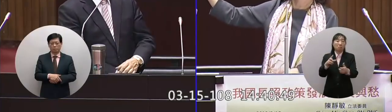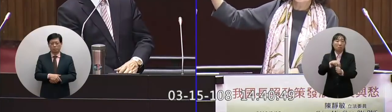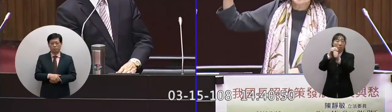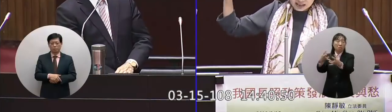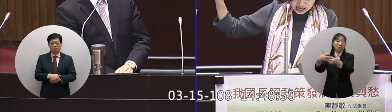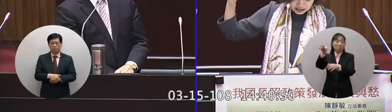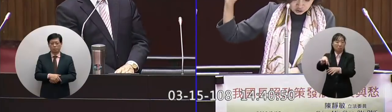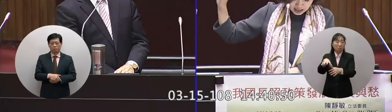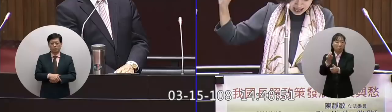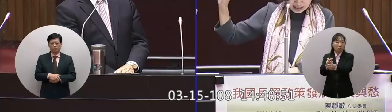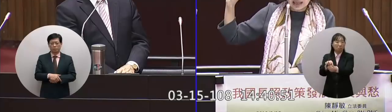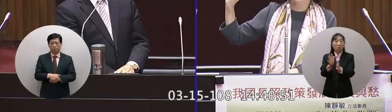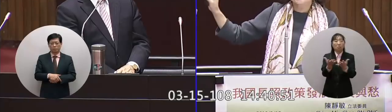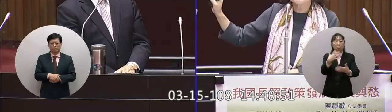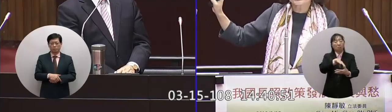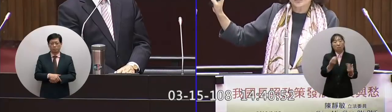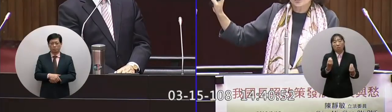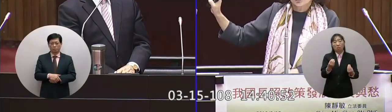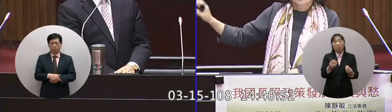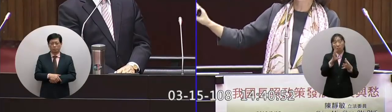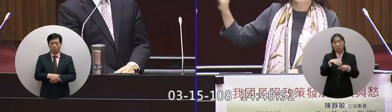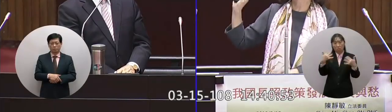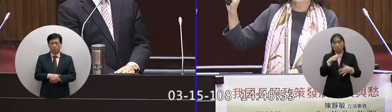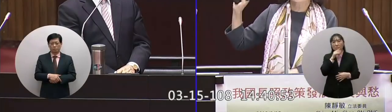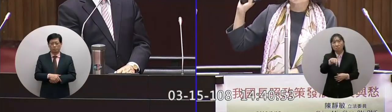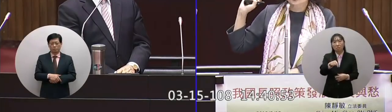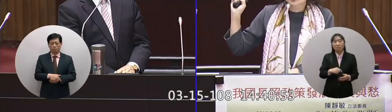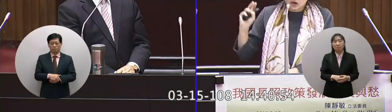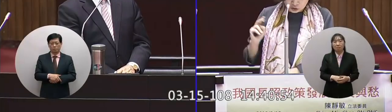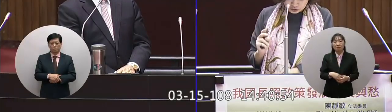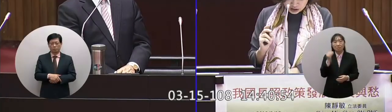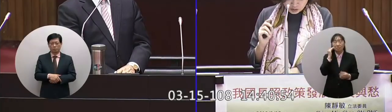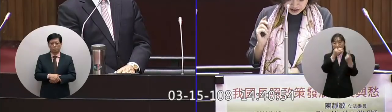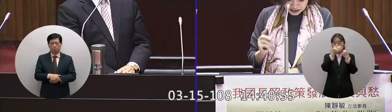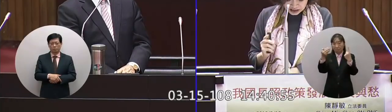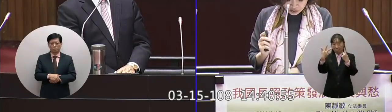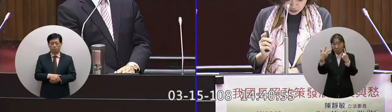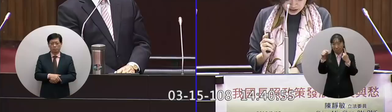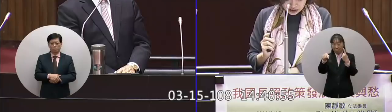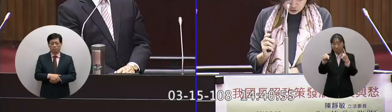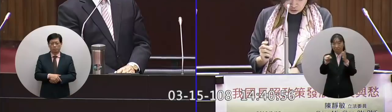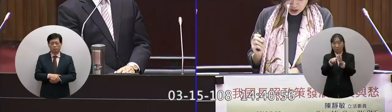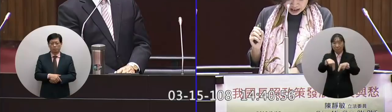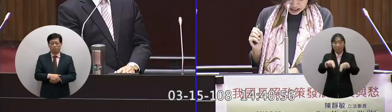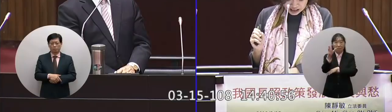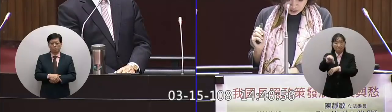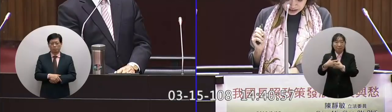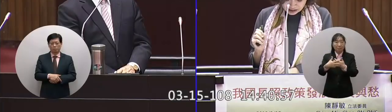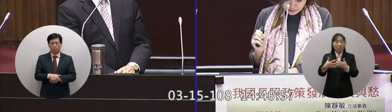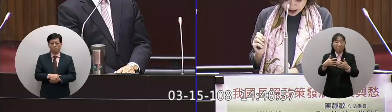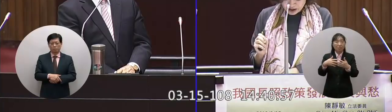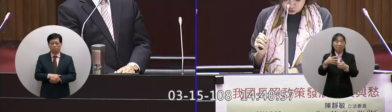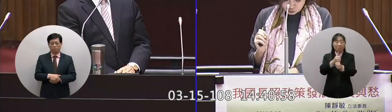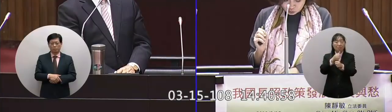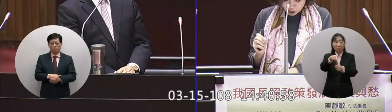括，所以这个才是最大的一个症结啊。如果按照我们从1997我们行政院卫生署提的